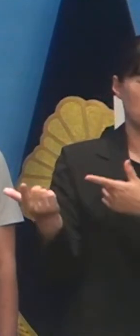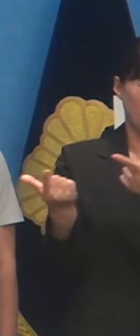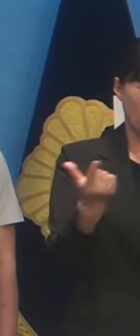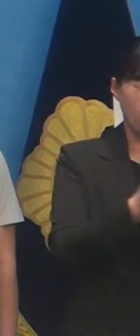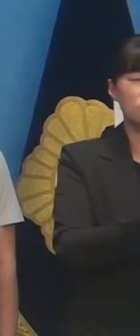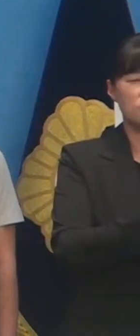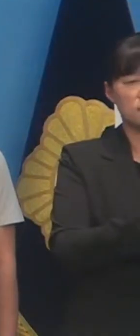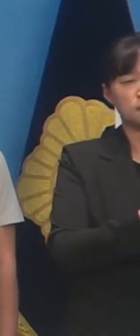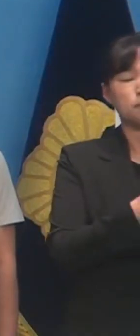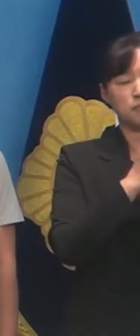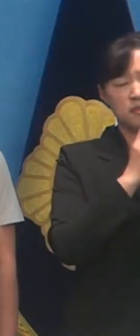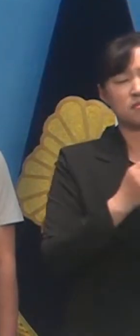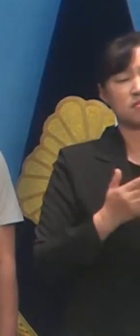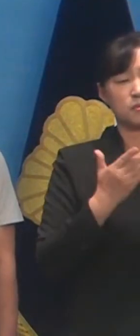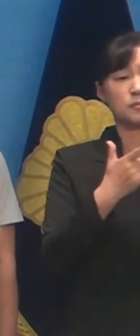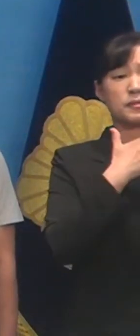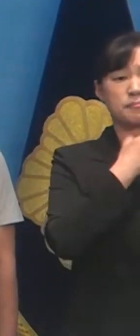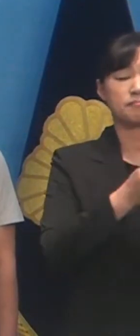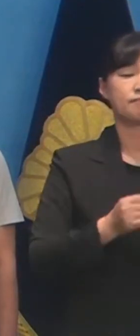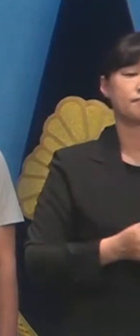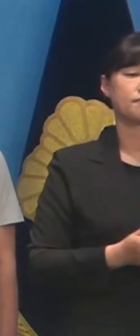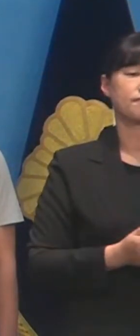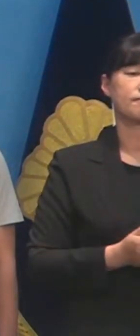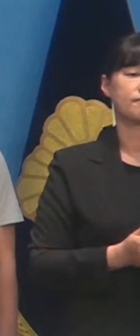없이 똑같다라고 말씀드리고 싶습니다.